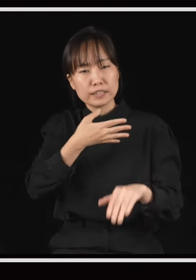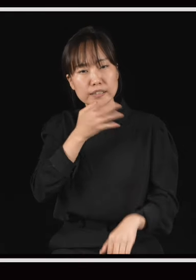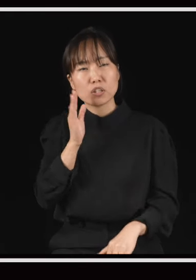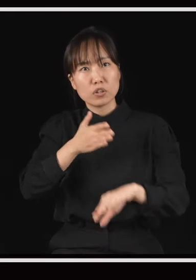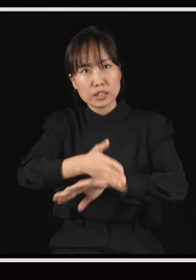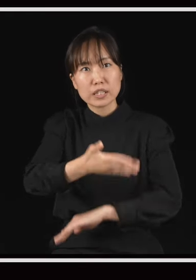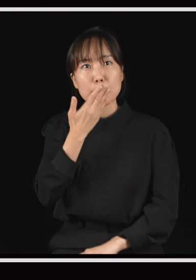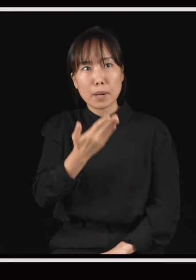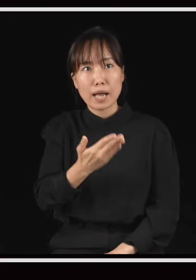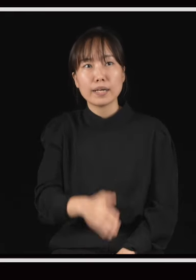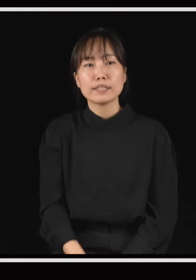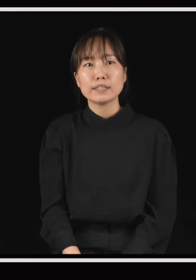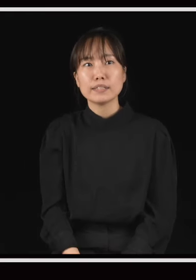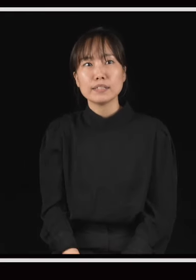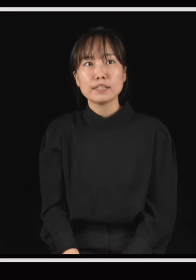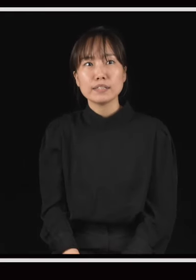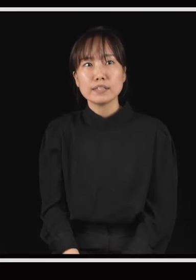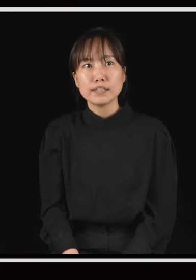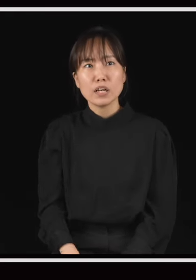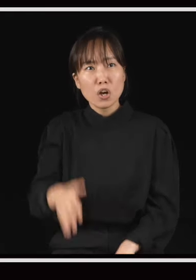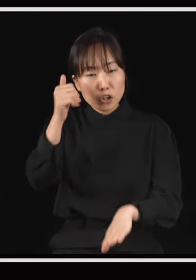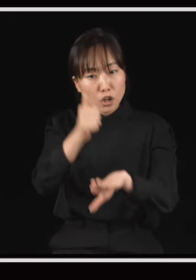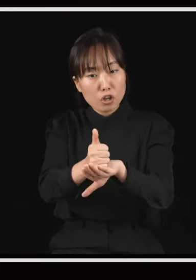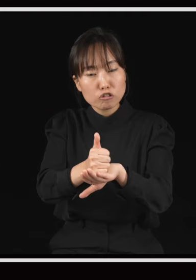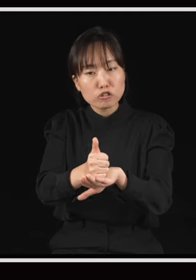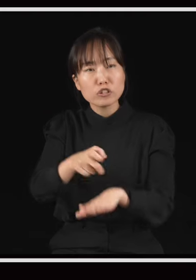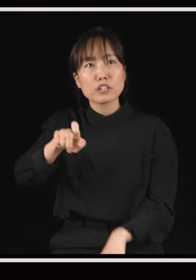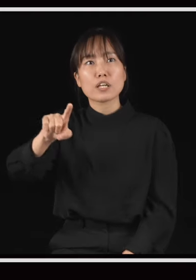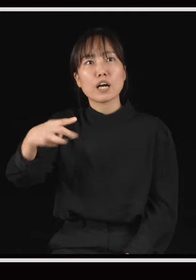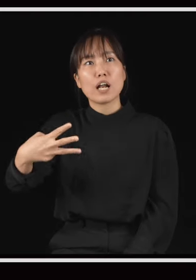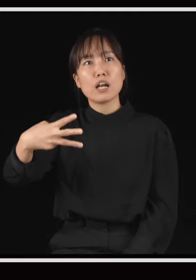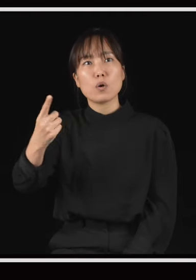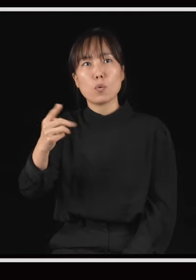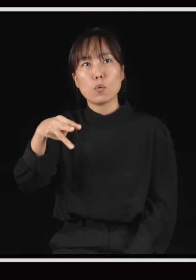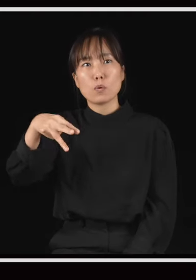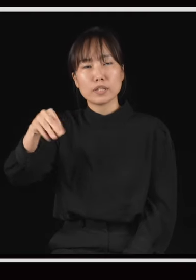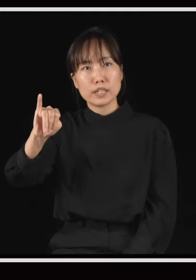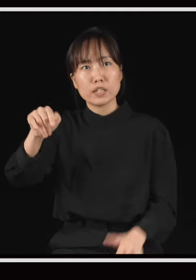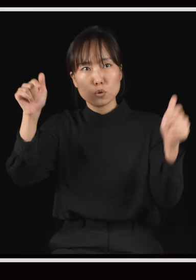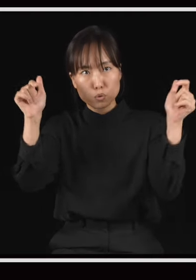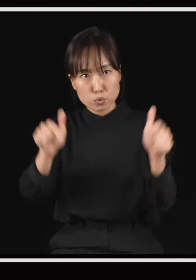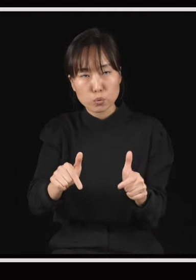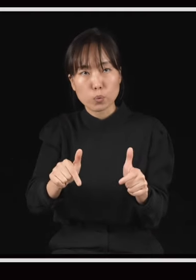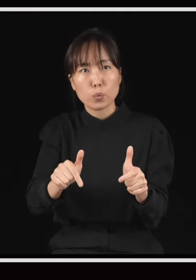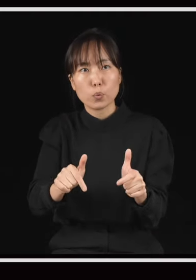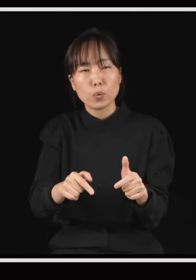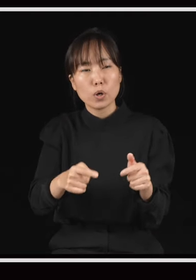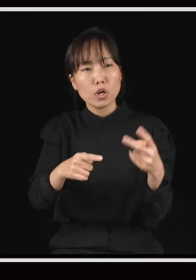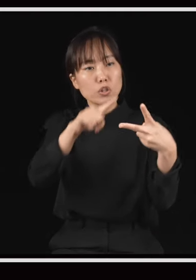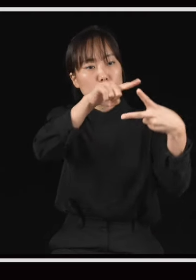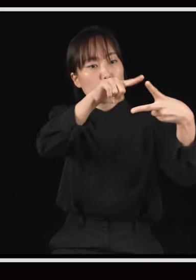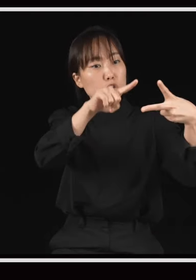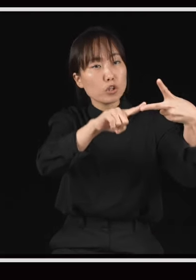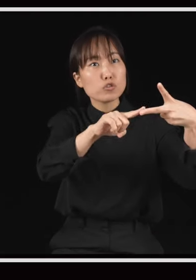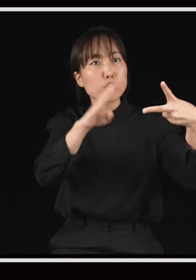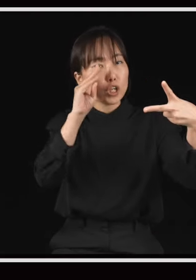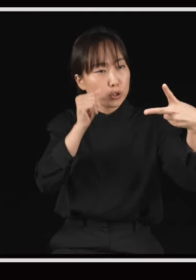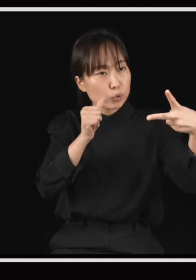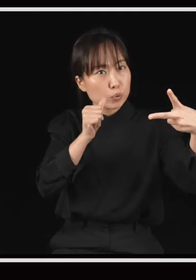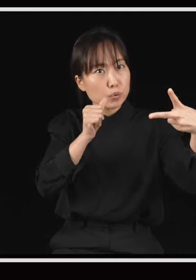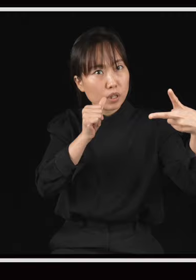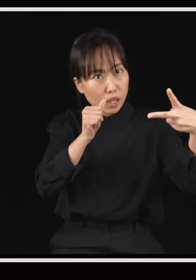되고 나면은 그 다음에 전체적으로 저절로 열량 섭취는 감소가 되고 1번, 2번이 되면